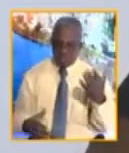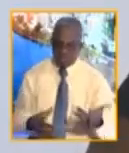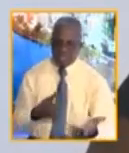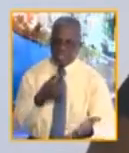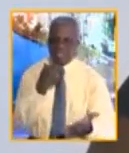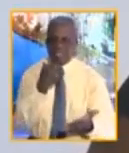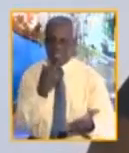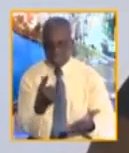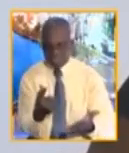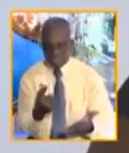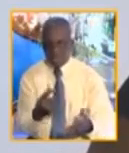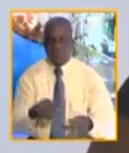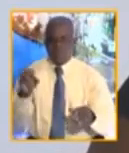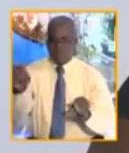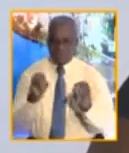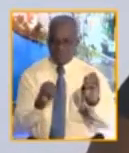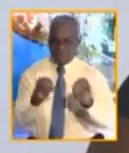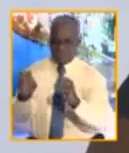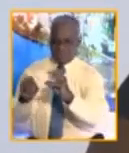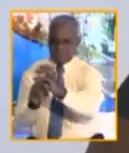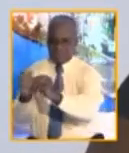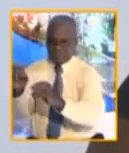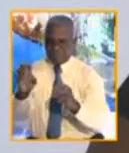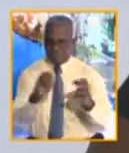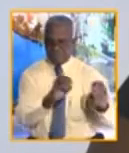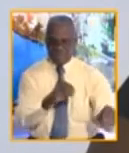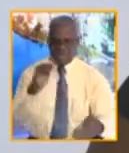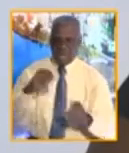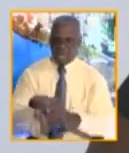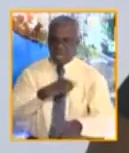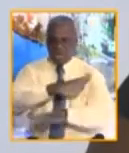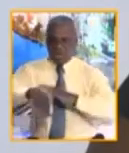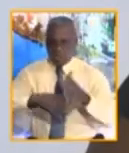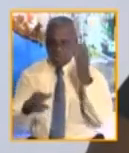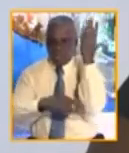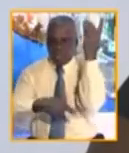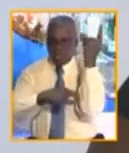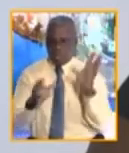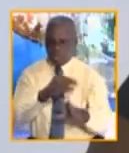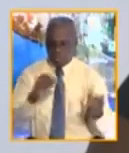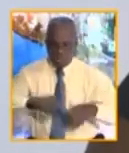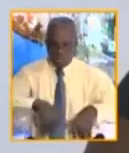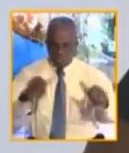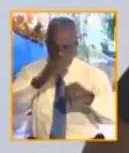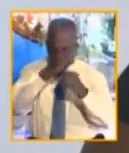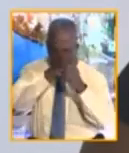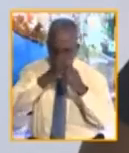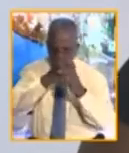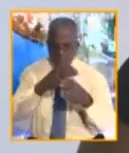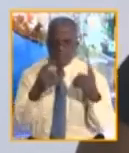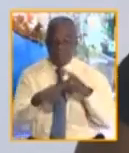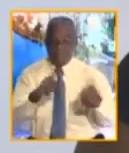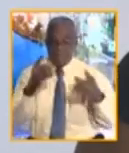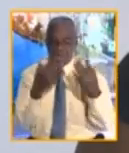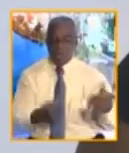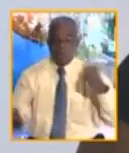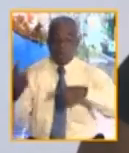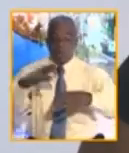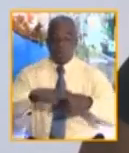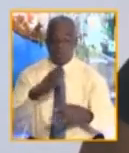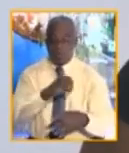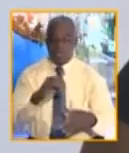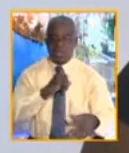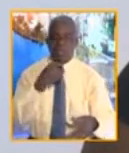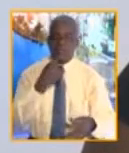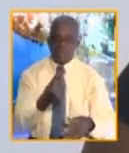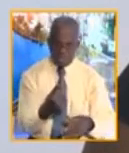important nombre de prélèvements sur l'ensemble du territoire national. Et à ce jour, je tiens à